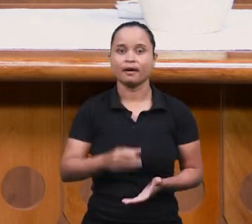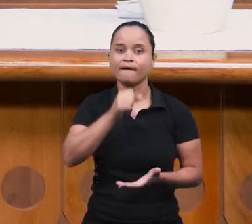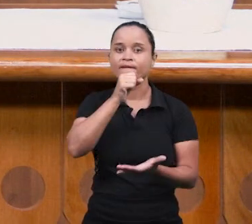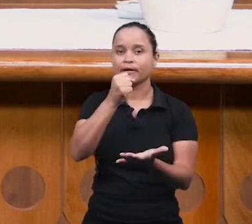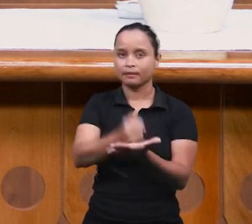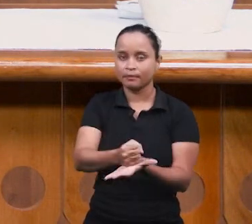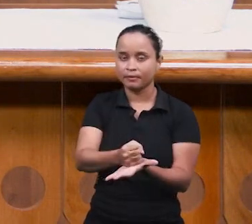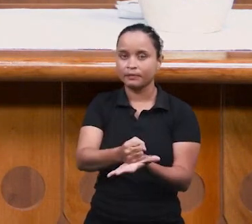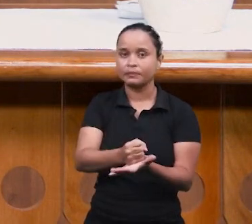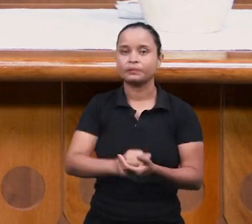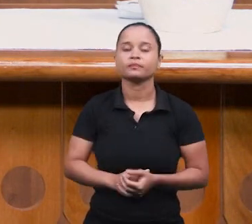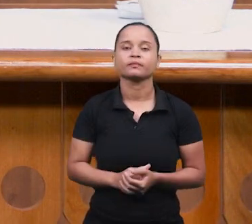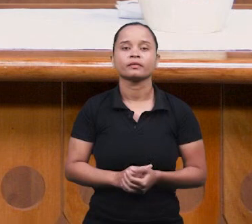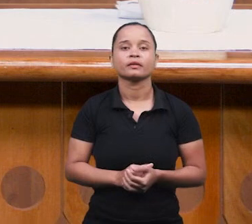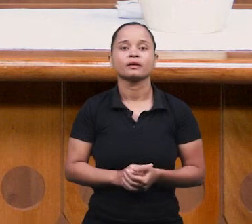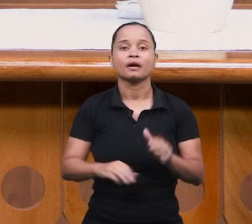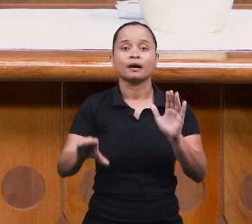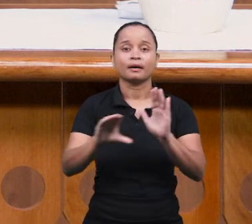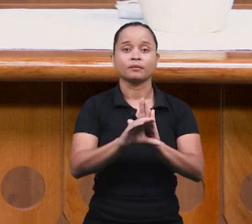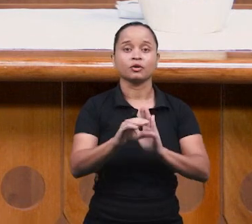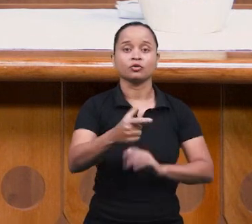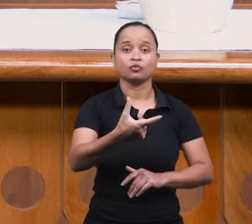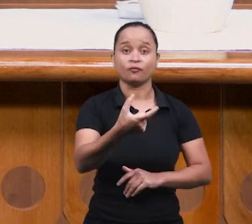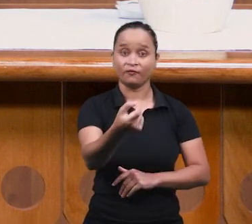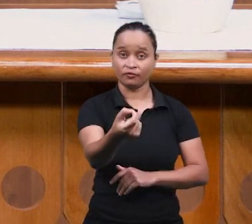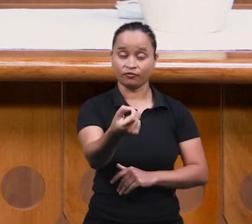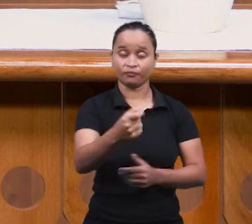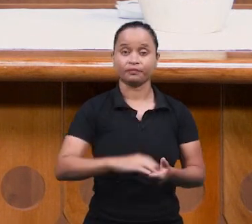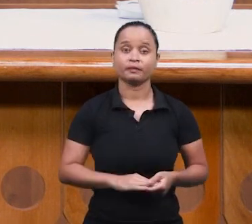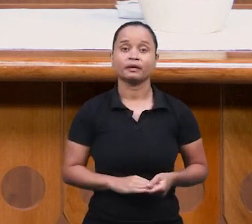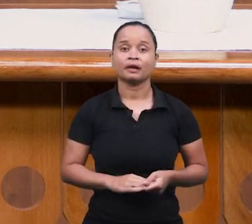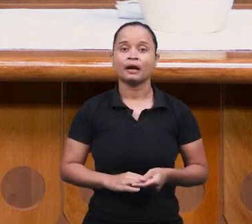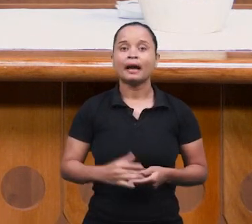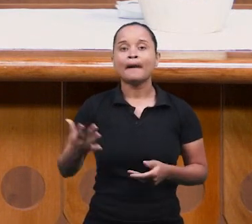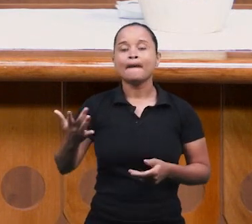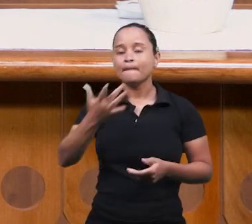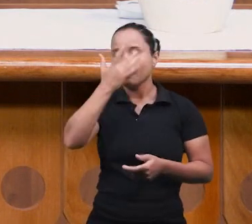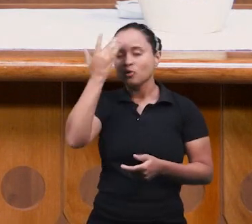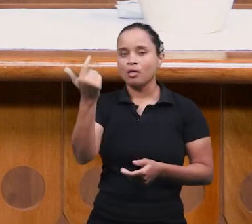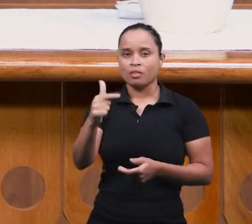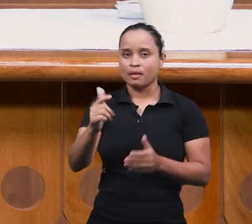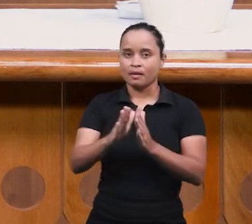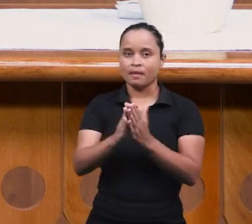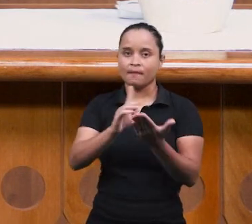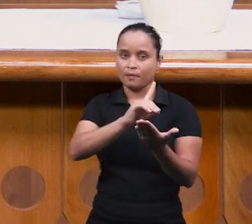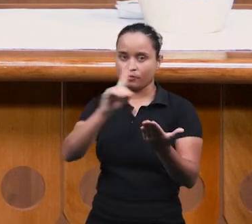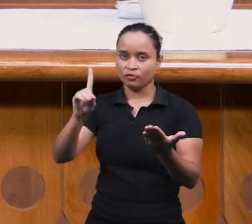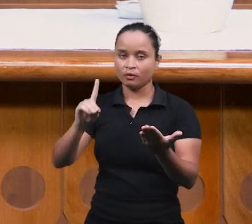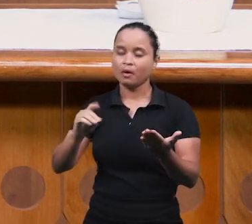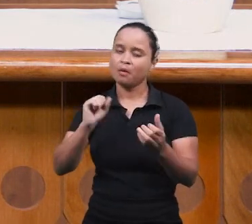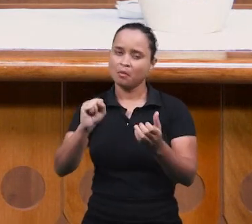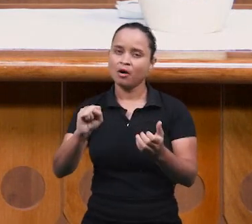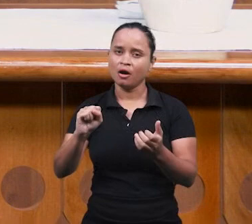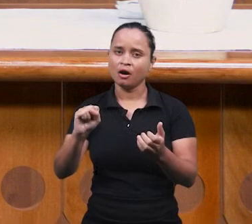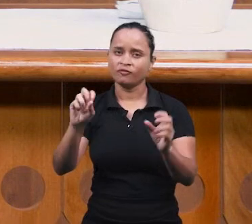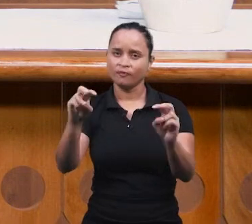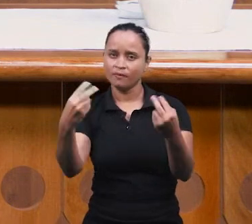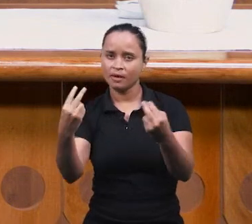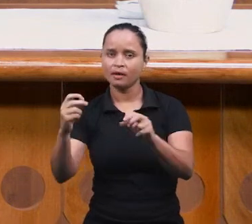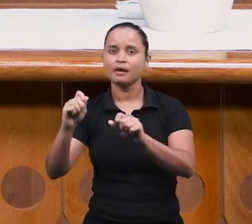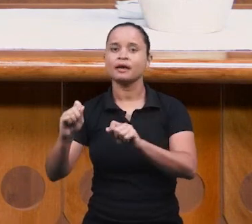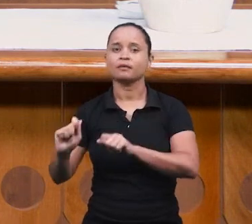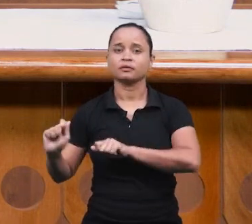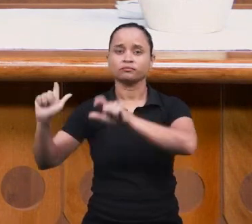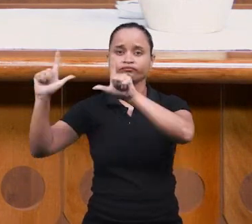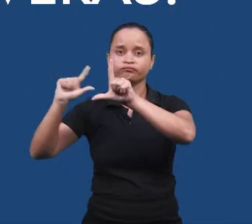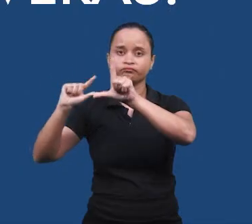l'Ancien Testament, 2 Rois chapitre 20. Ceux qui n'ont pas la Bible peuvent accompagner la lecture qui